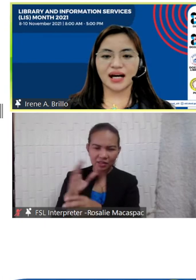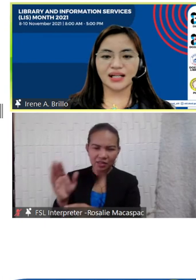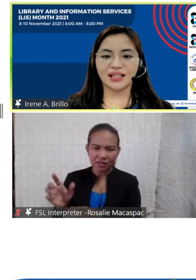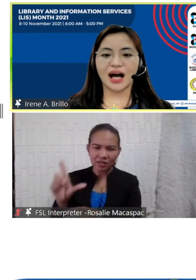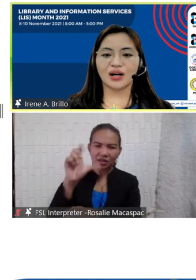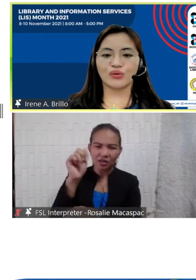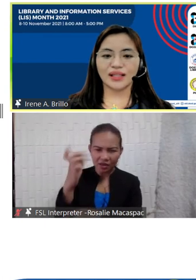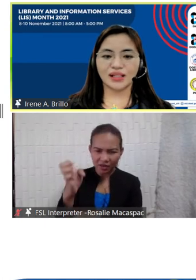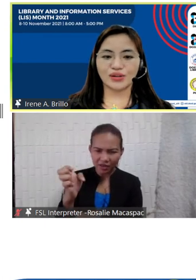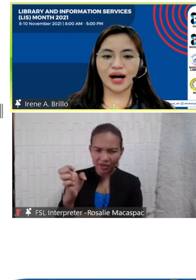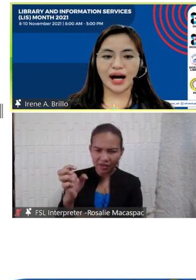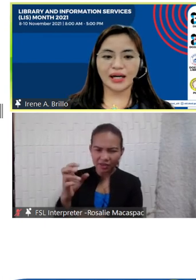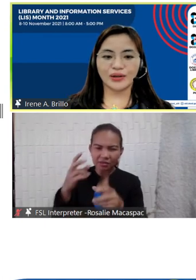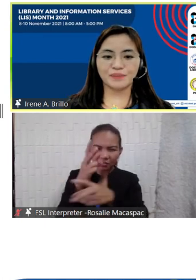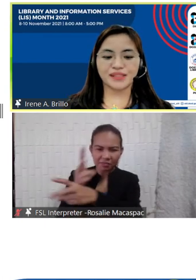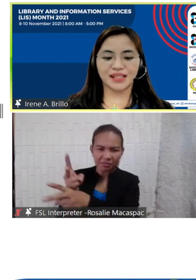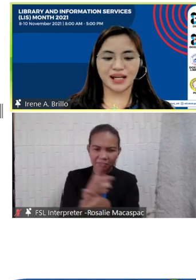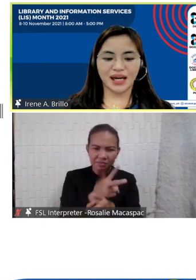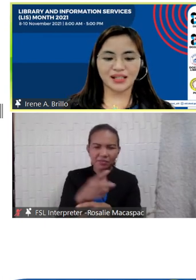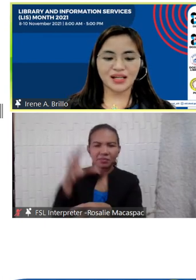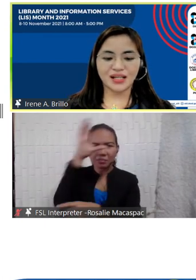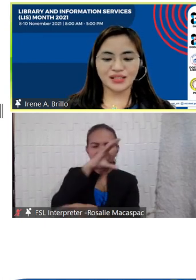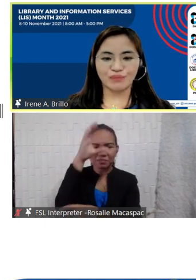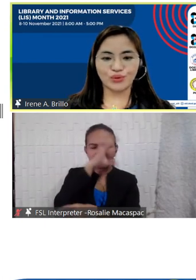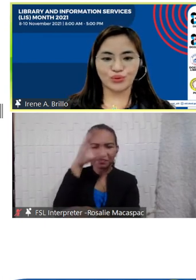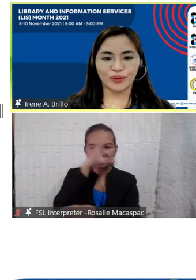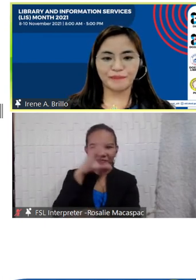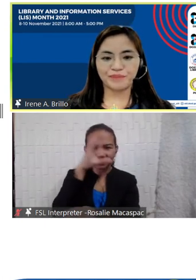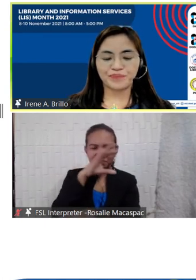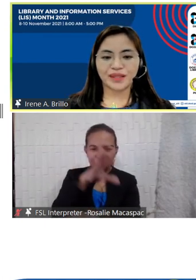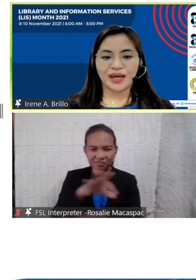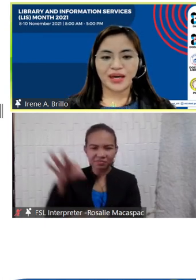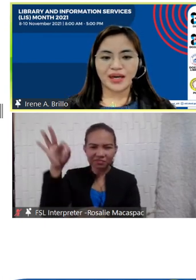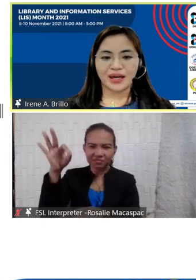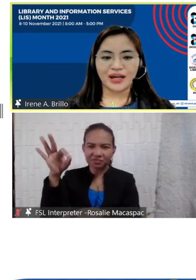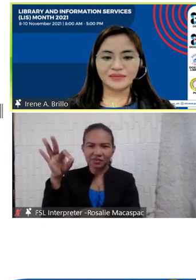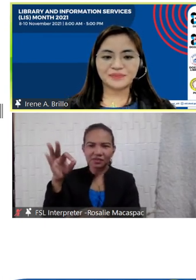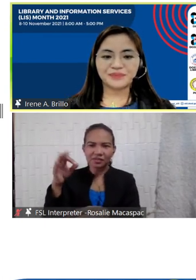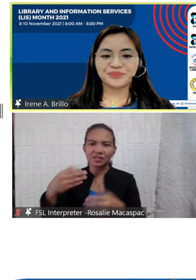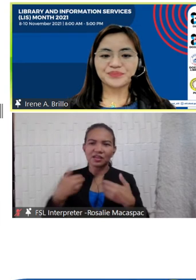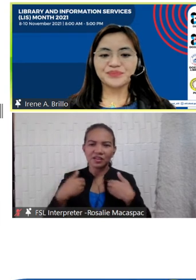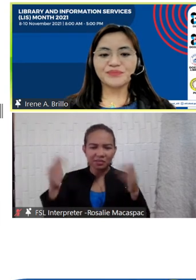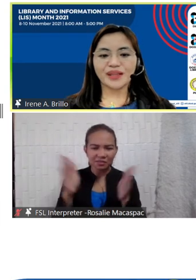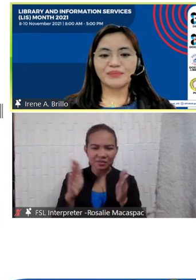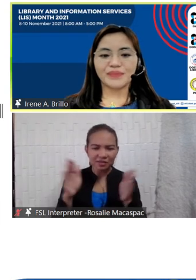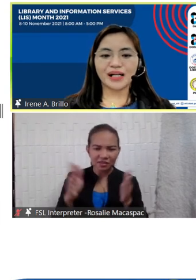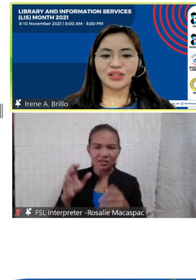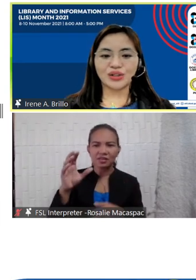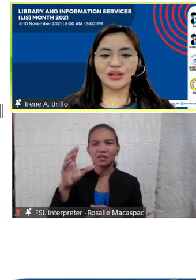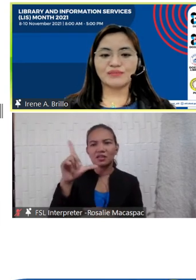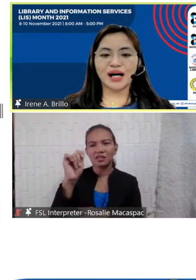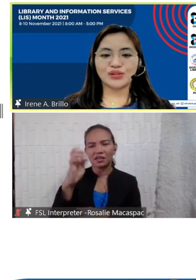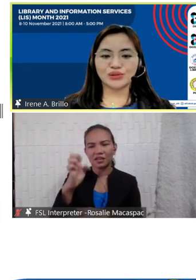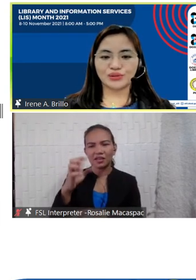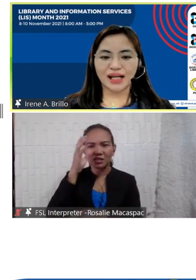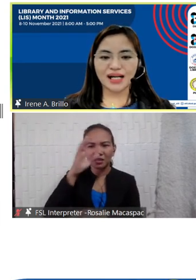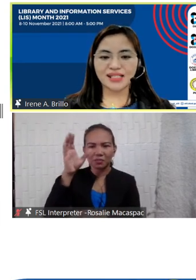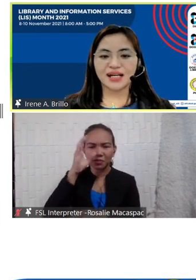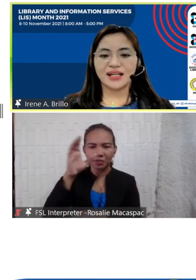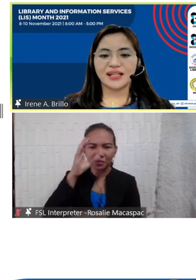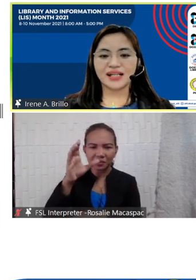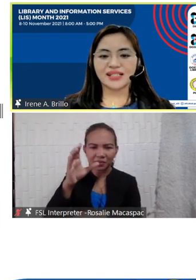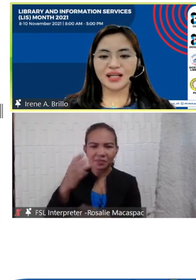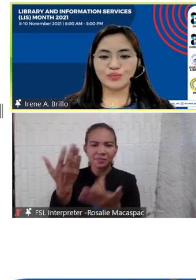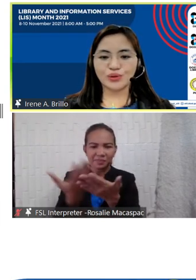sa natatanging akwatikong hayop sa Lake Cebu. And pangatlo, bagong